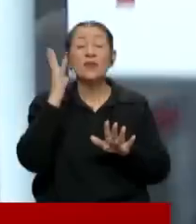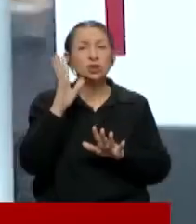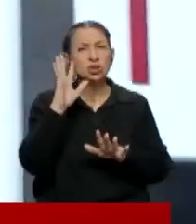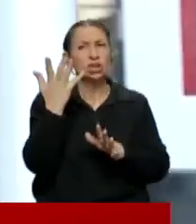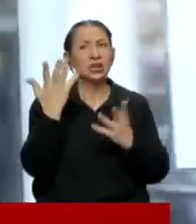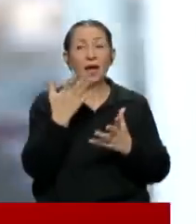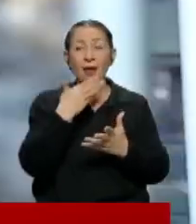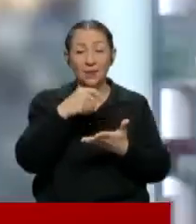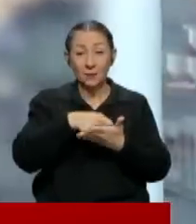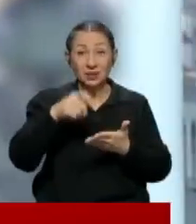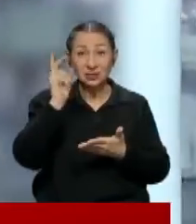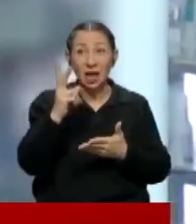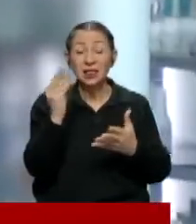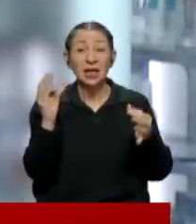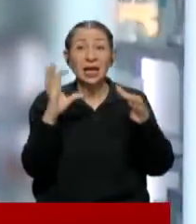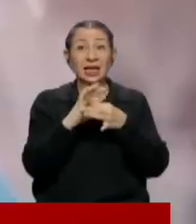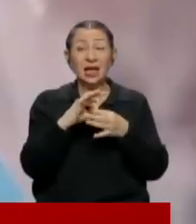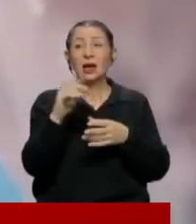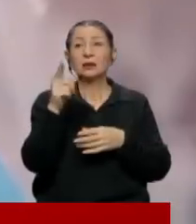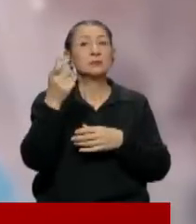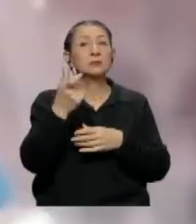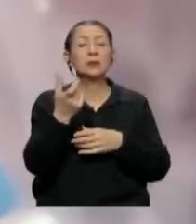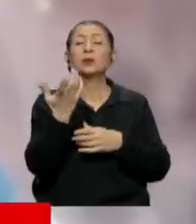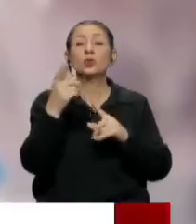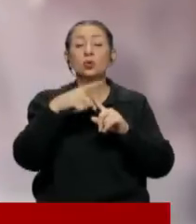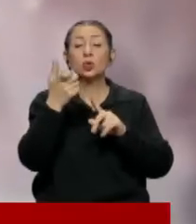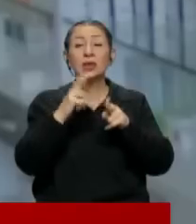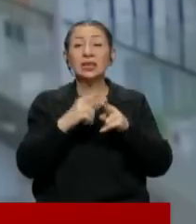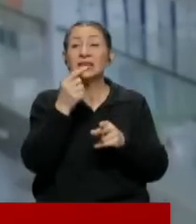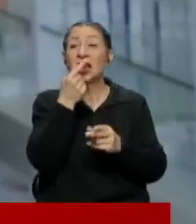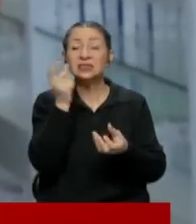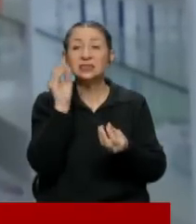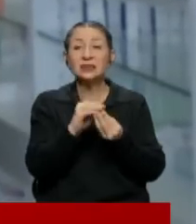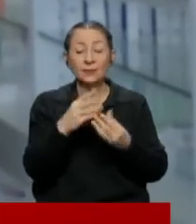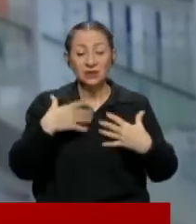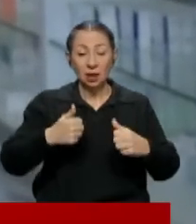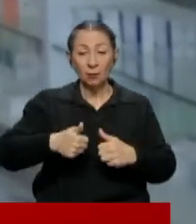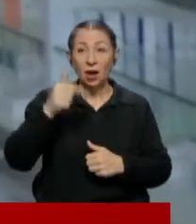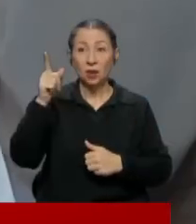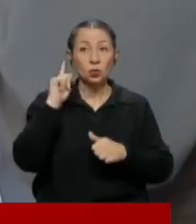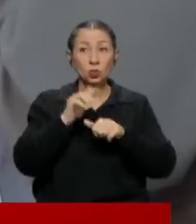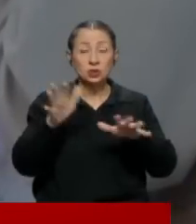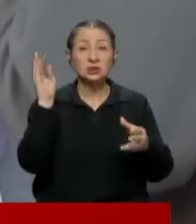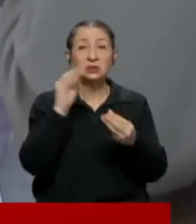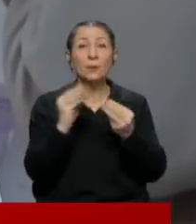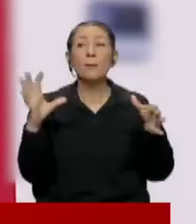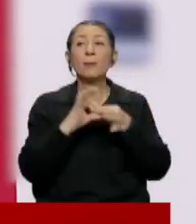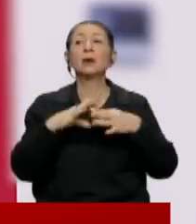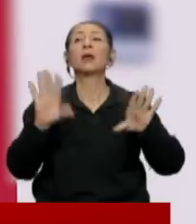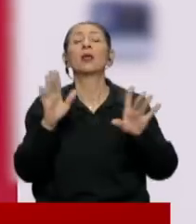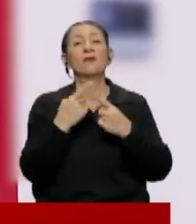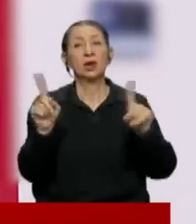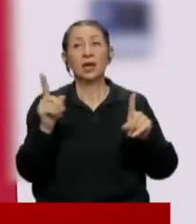şaşırtansa emekliliği en çok ilgilendiren kalem oldu Türk'ün ilaç sanma hesabı Sağlık Bakanlığının duyurduğu zamla tutmadı